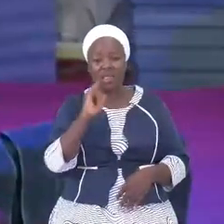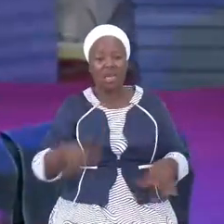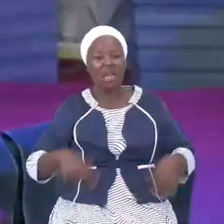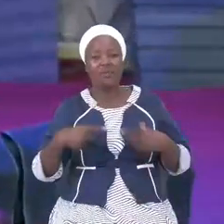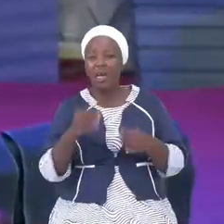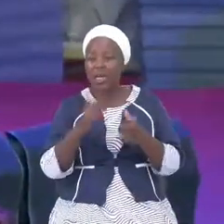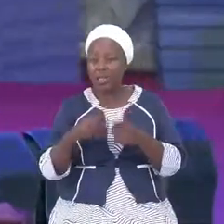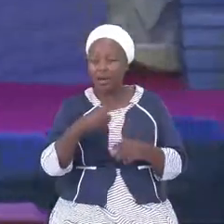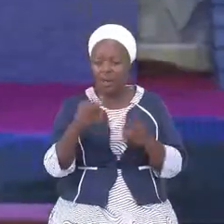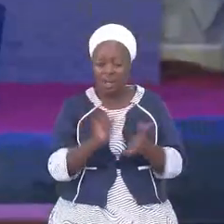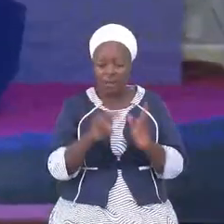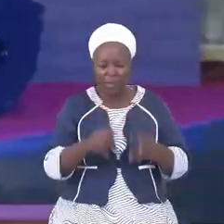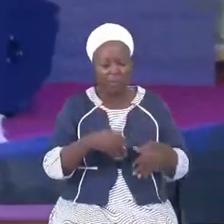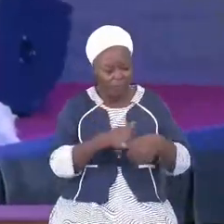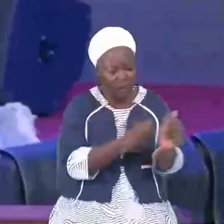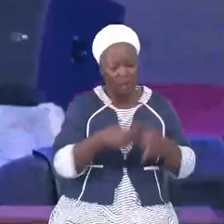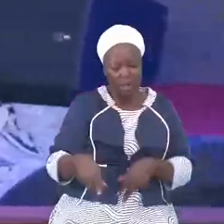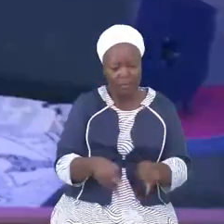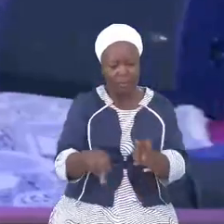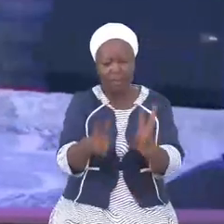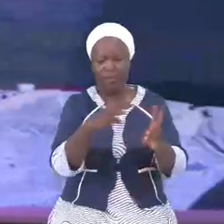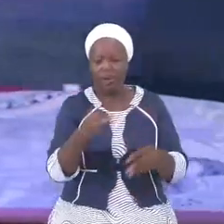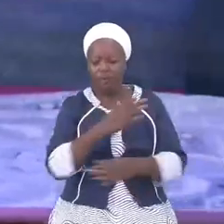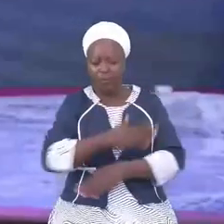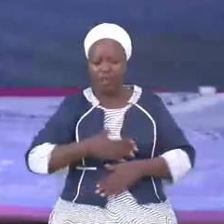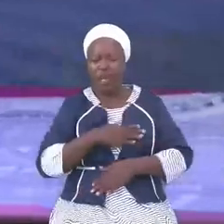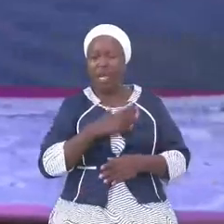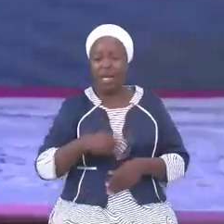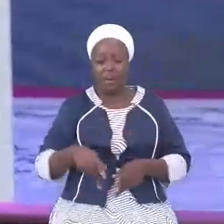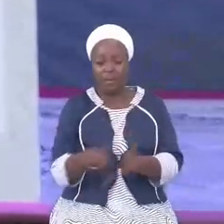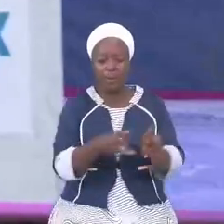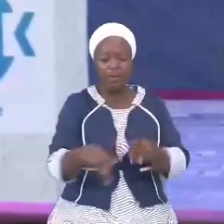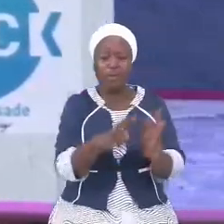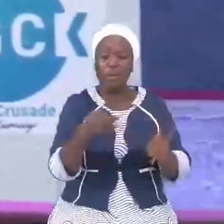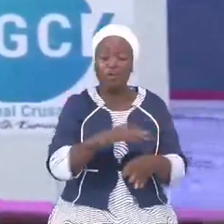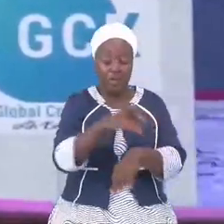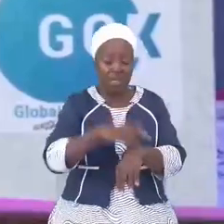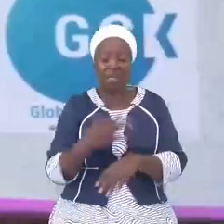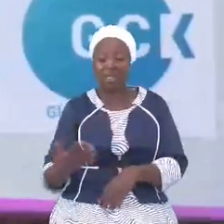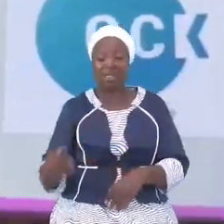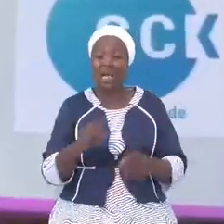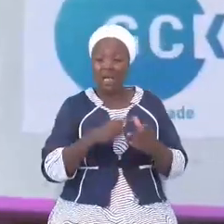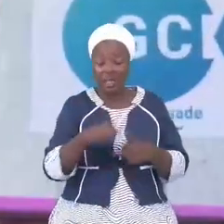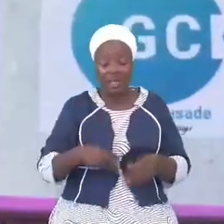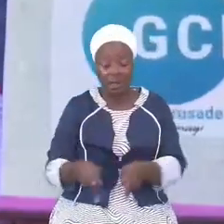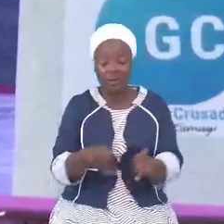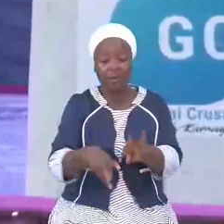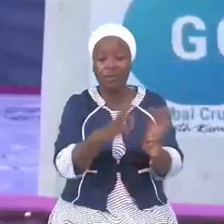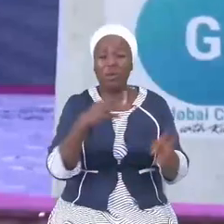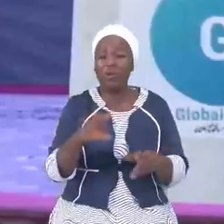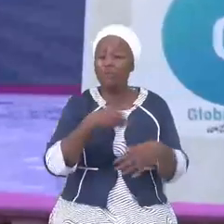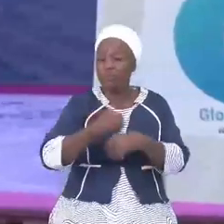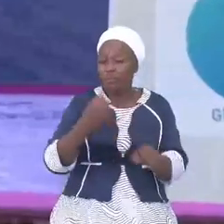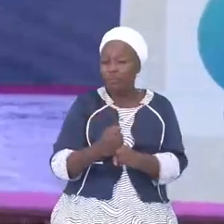suit le chemin du plaisir et le chemin des choses terrestres et le chemin